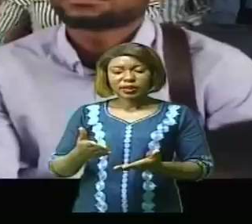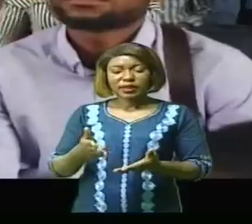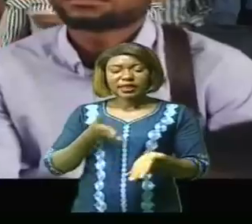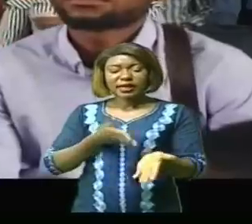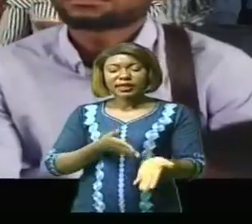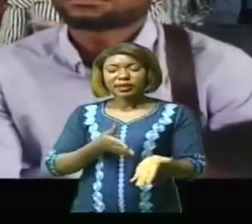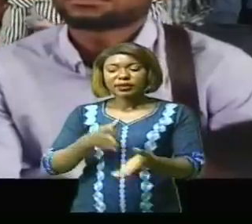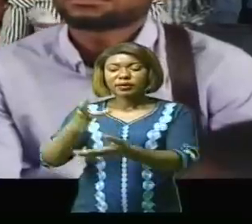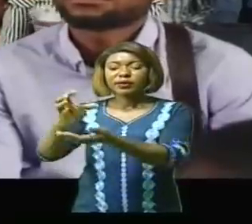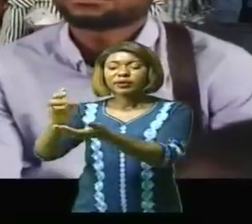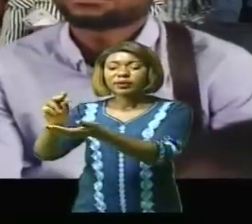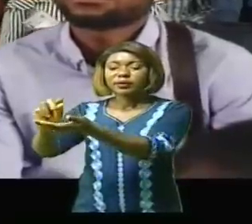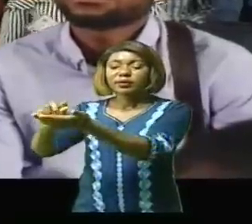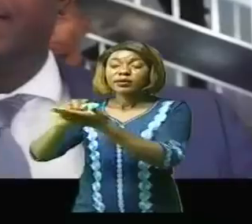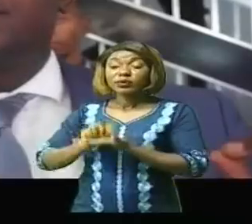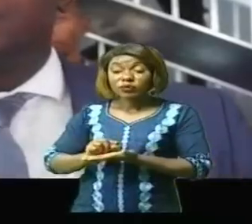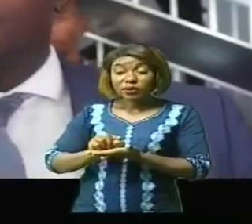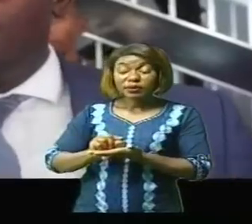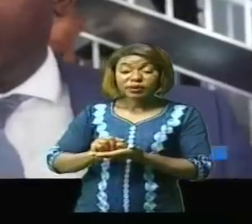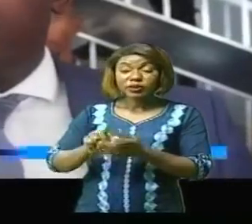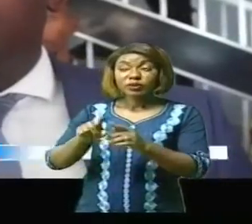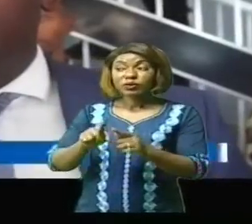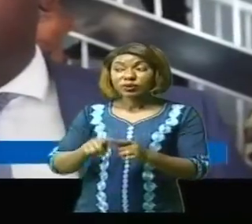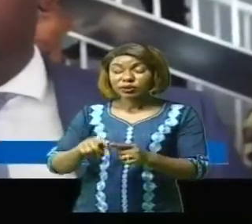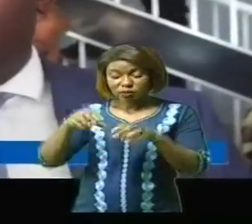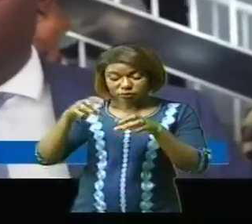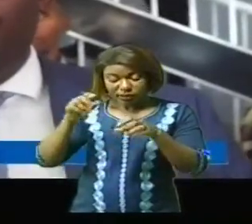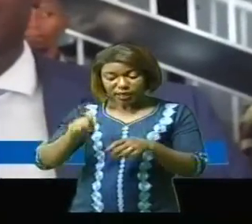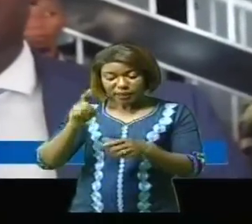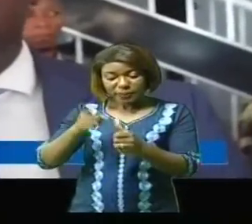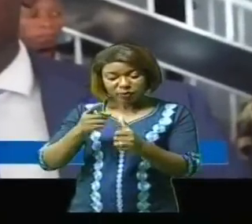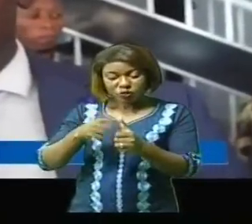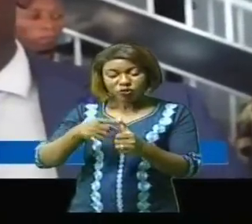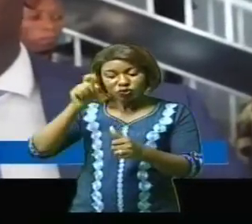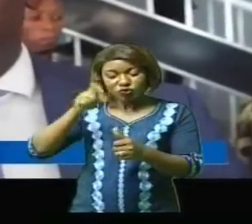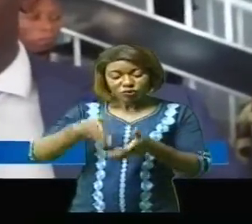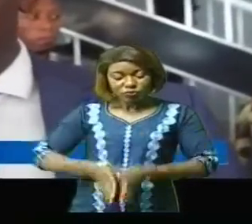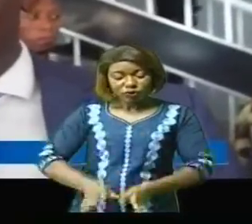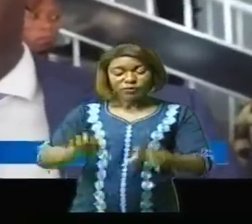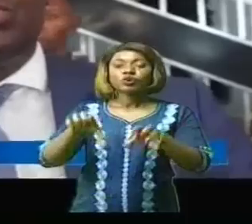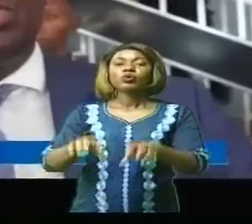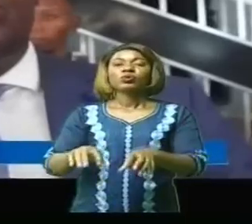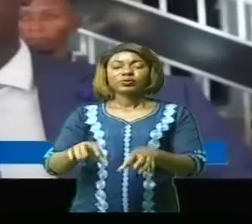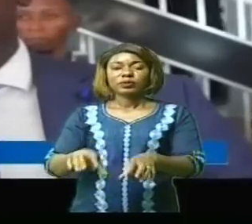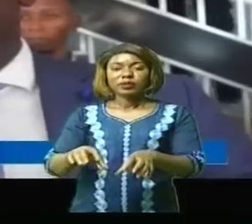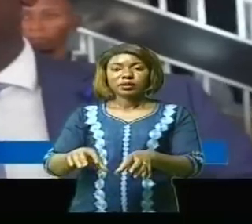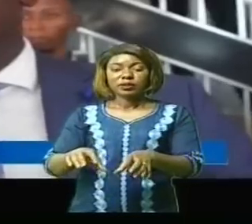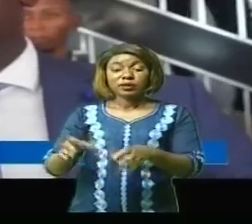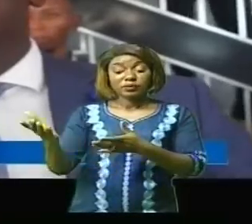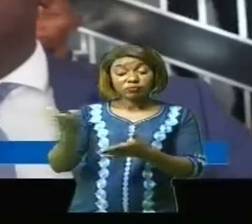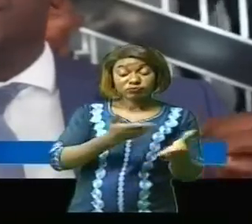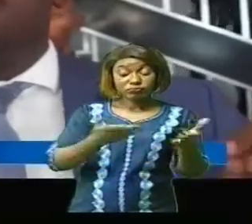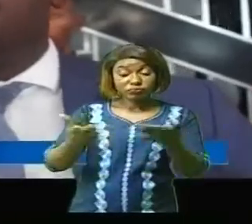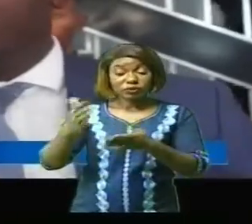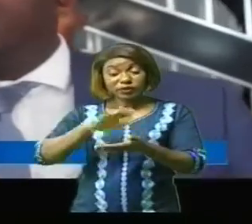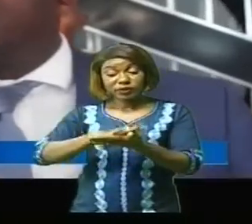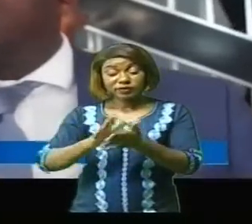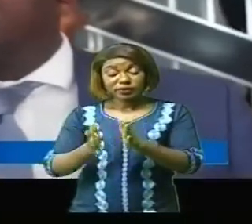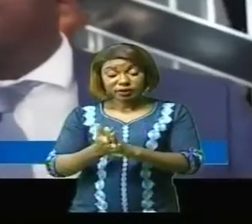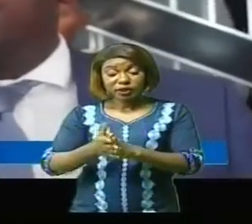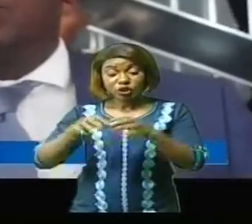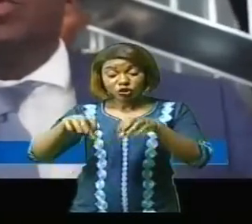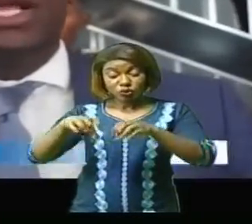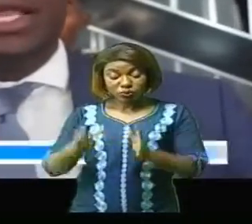financement? Le premier critère pour FOGEC, c'est être congolais et que le business soit pour des Congolais. Nous aidons l'entrepreneur même qui n'est pas